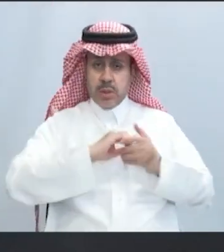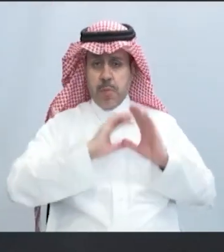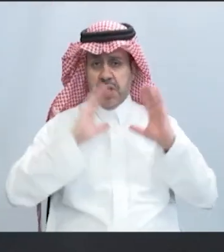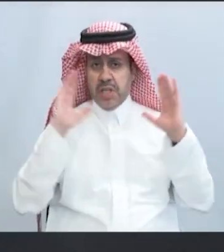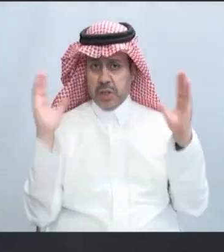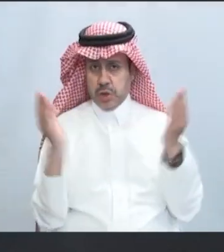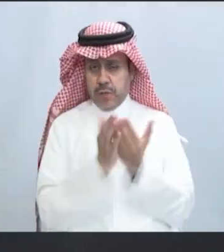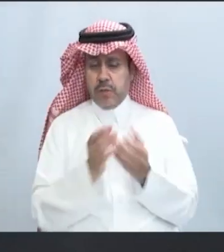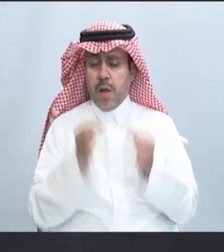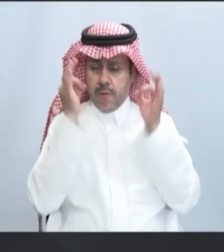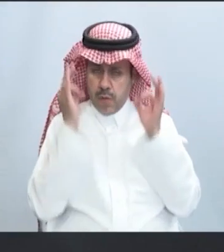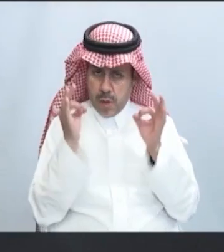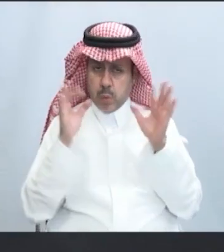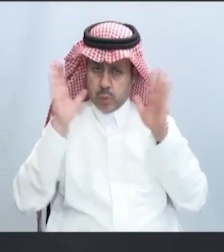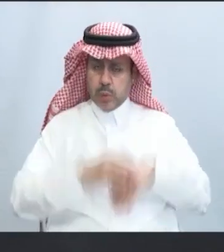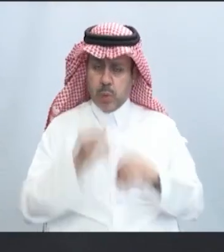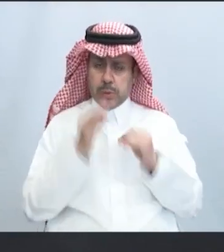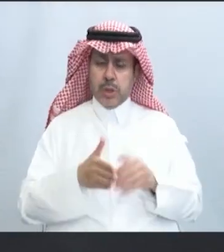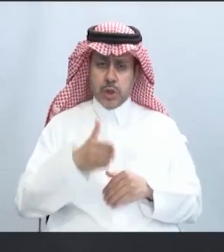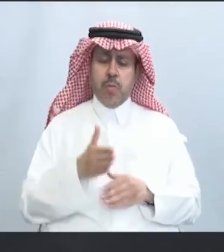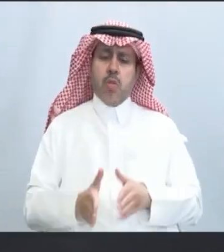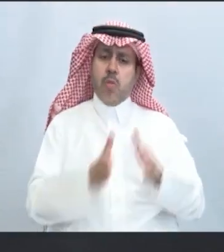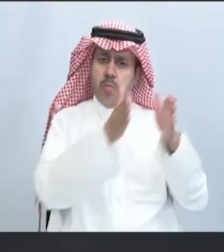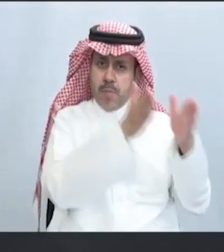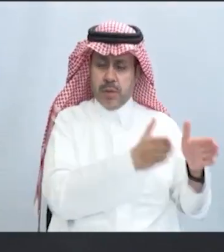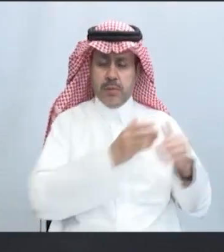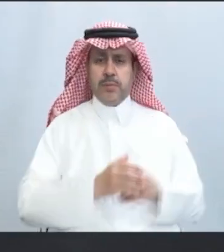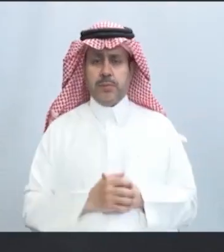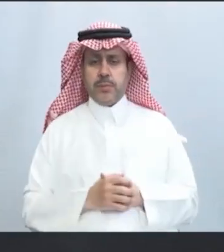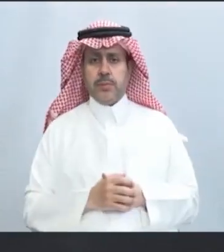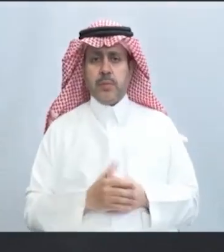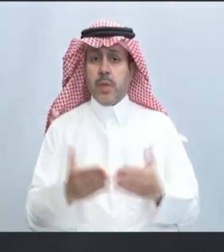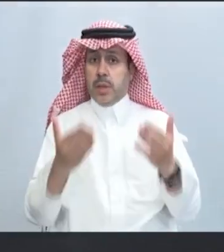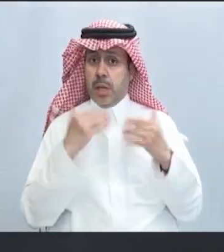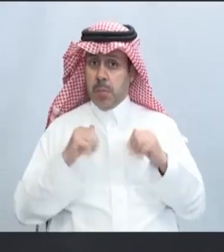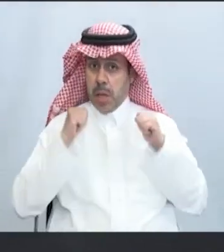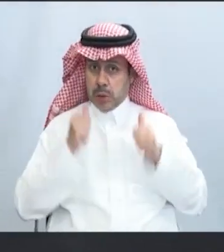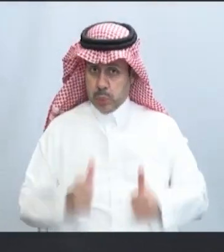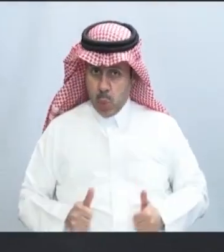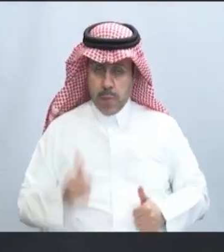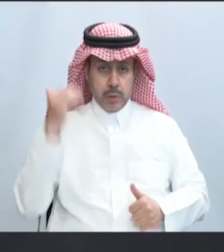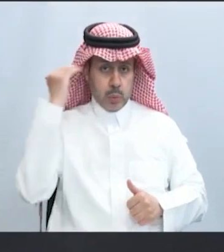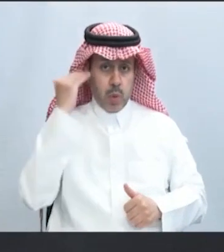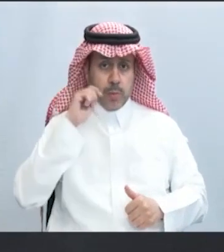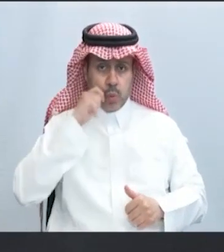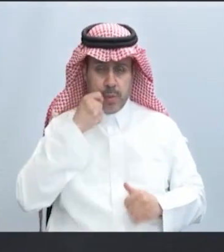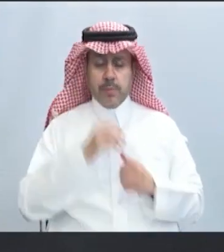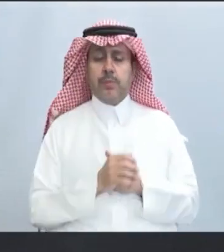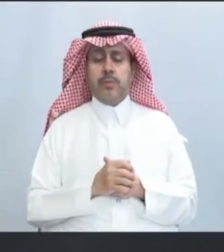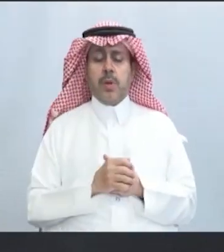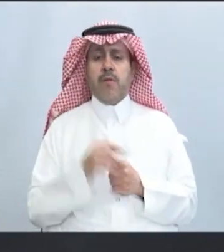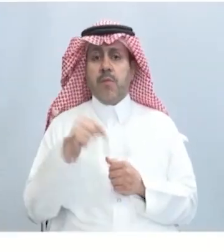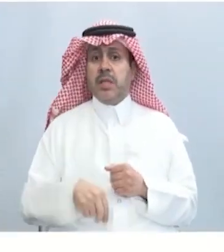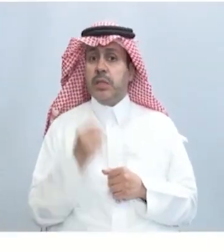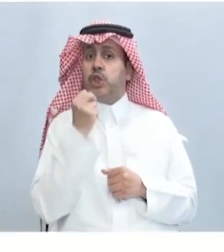واصحابه افضل صلاه واتم تسليم اما بعد حياكم الله اخواني الطلاب في ماده